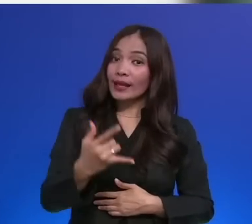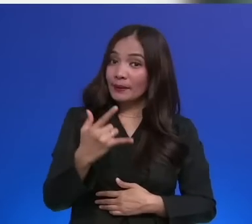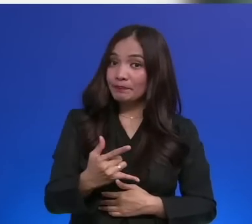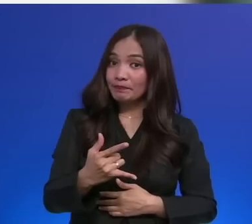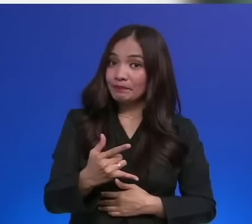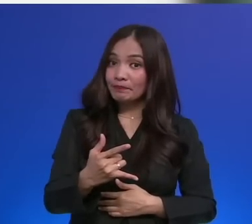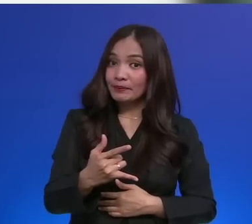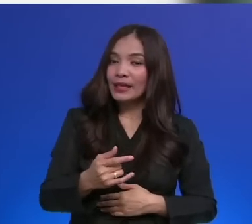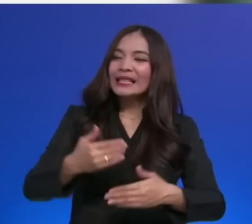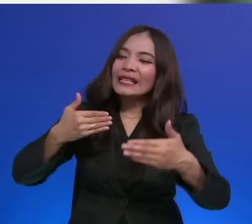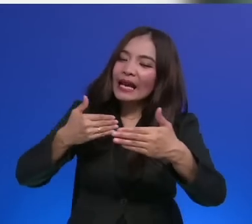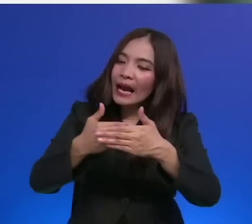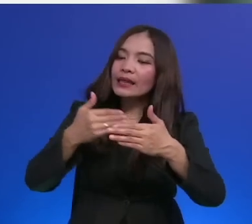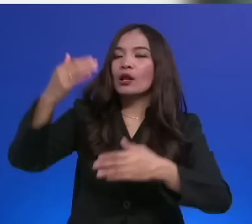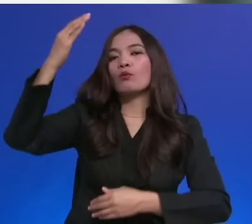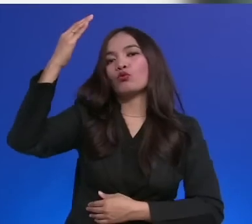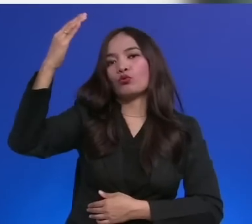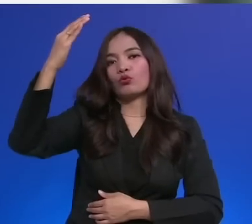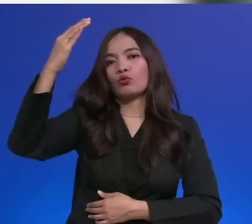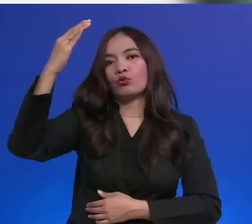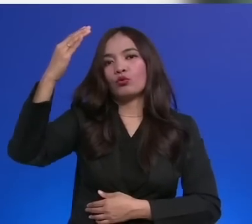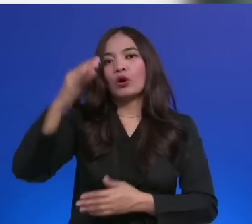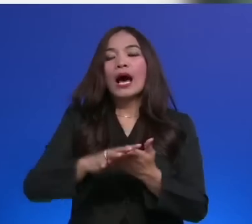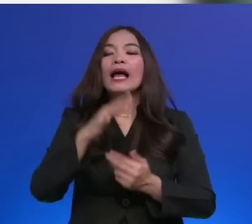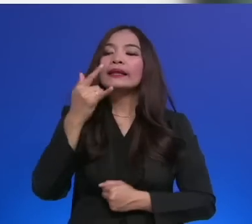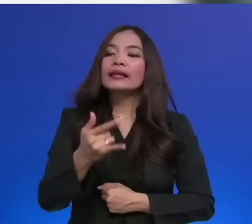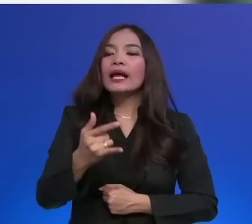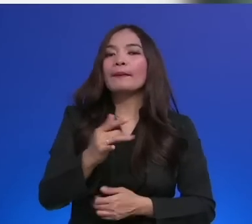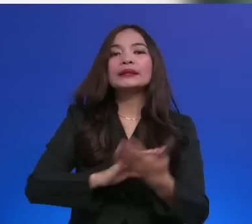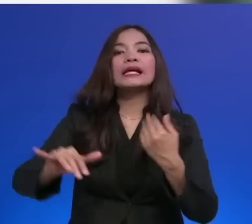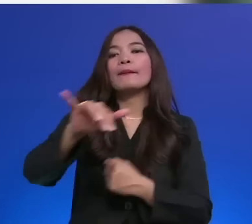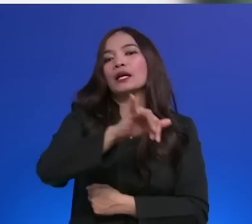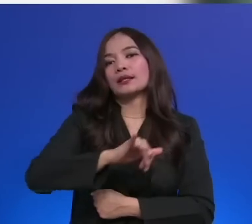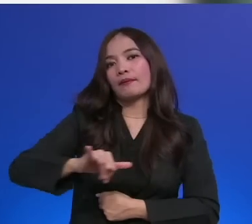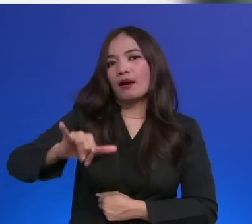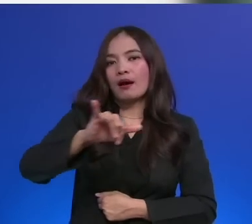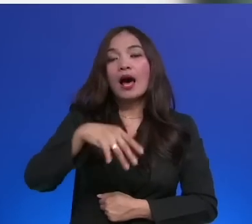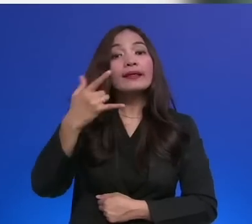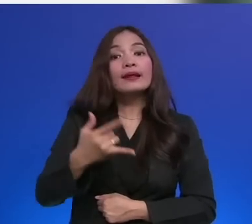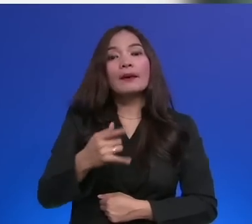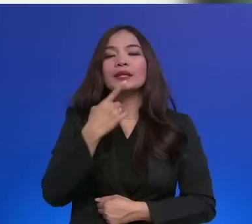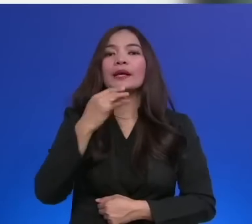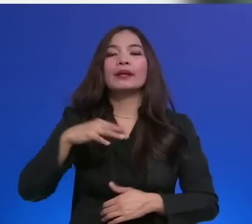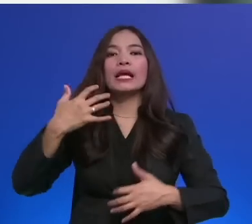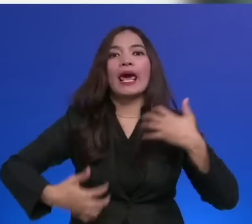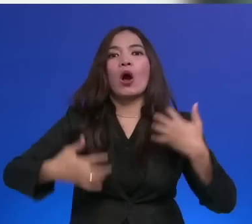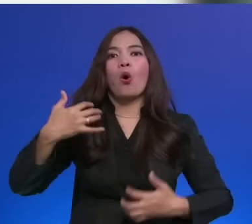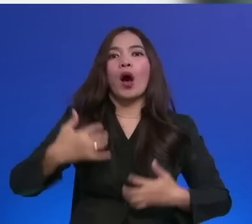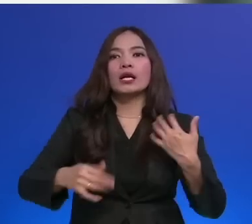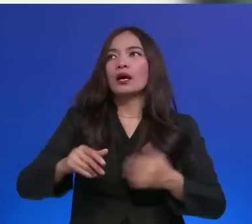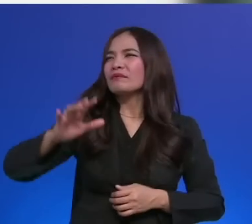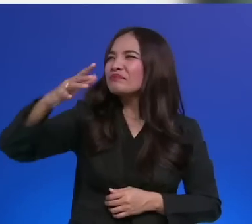di dekatmu. Di dekatmu tetap seperti hewan. Tanpa